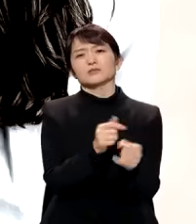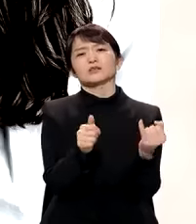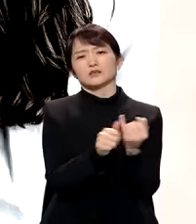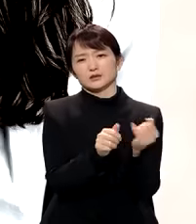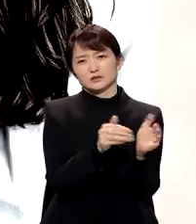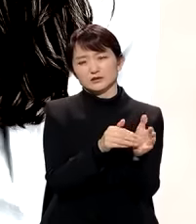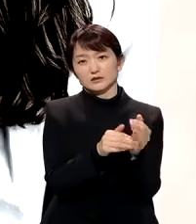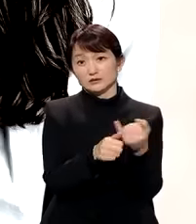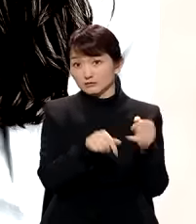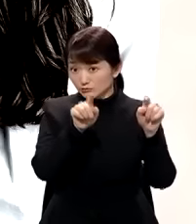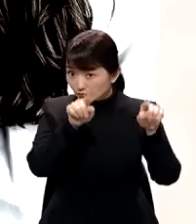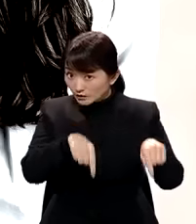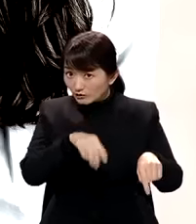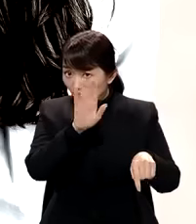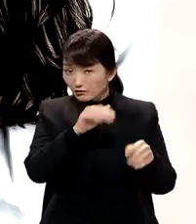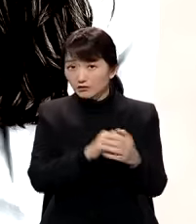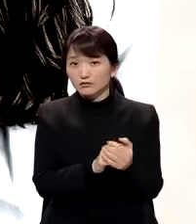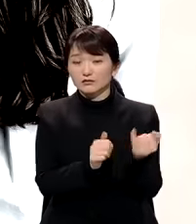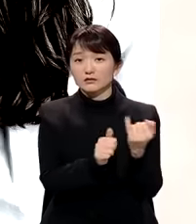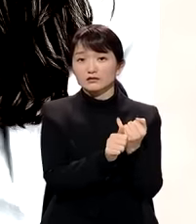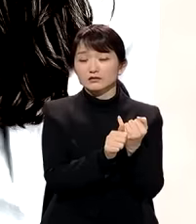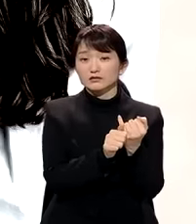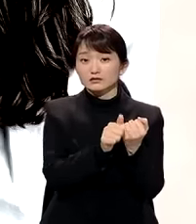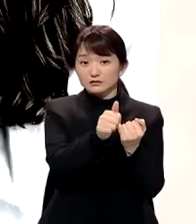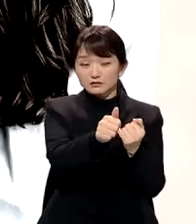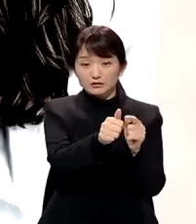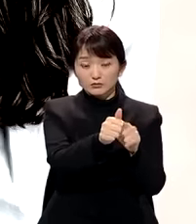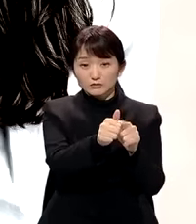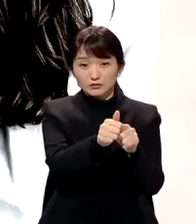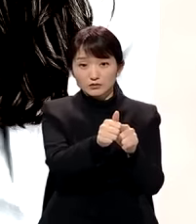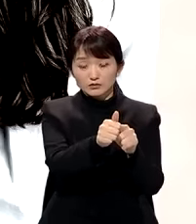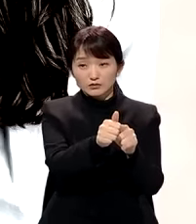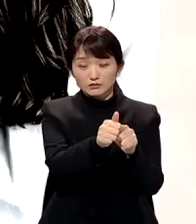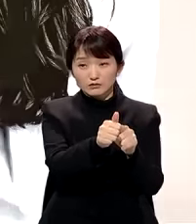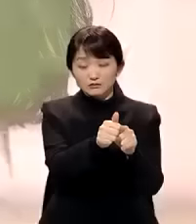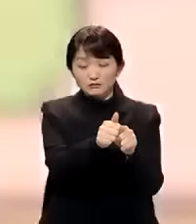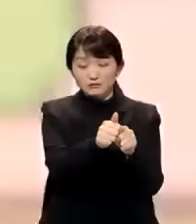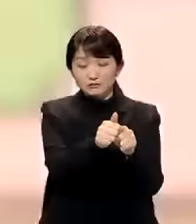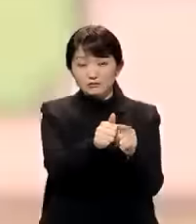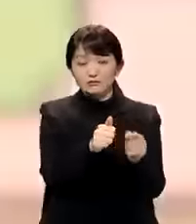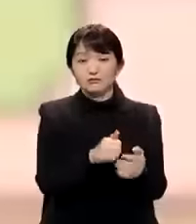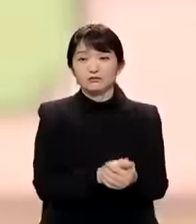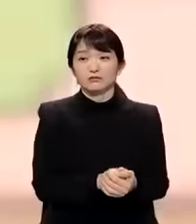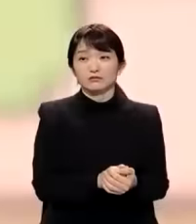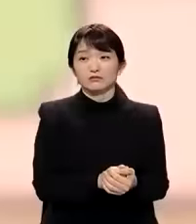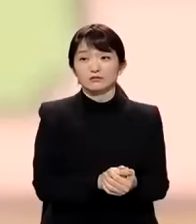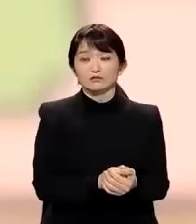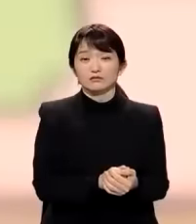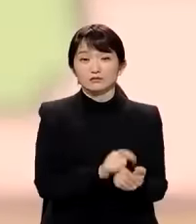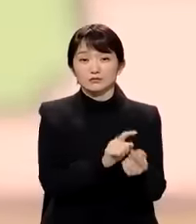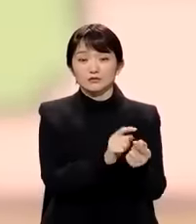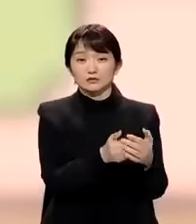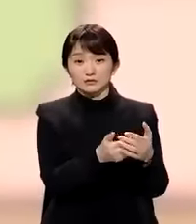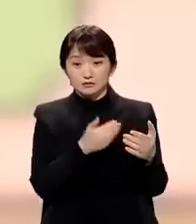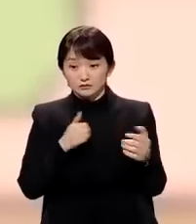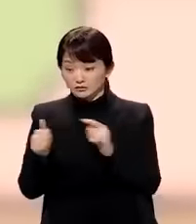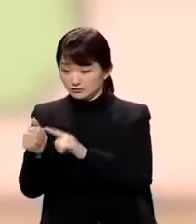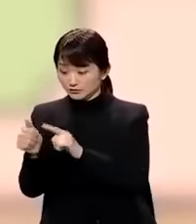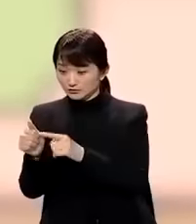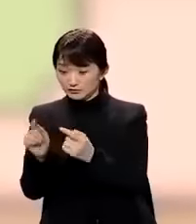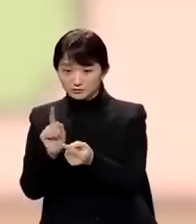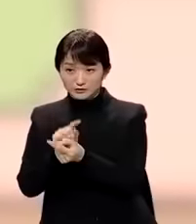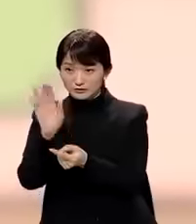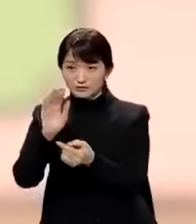이혼을 한 것도 아니고 남편하고 만나던 중에 결혼한 것도 아니고이 남성을 만나기 2년 전이 2015년에 한 남성과